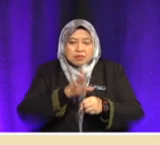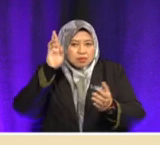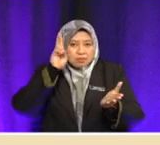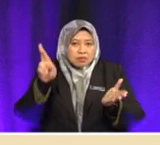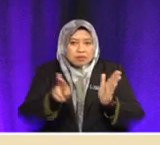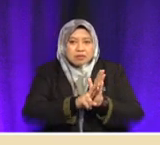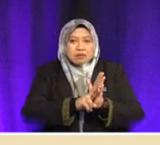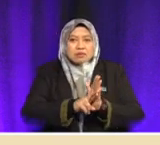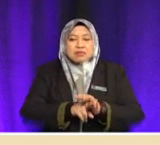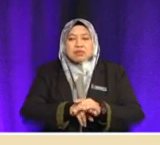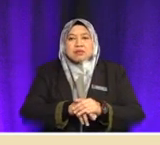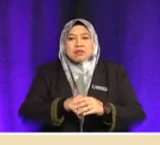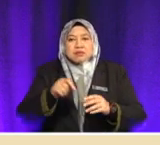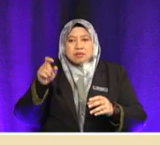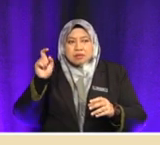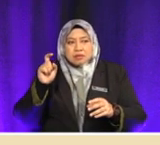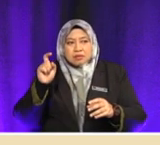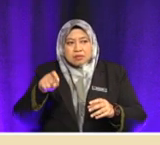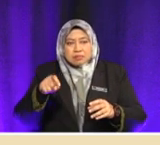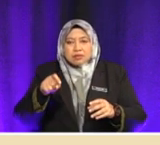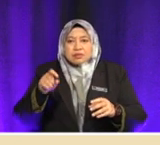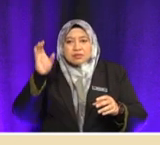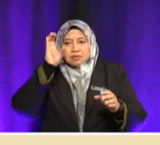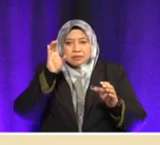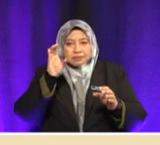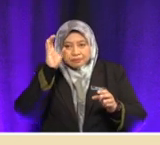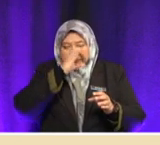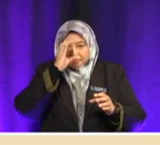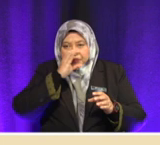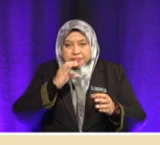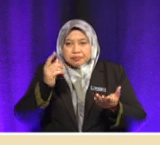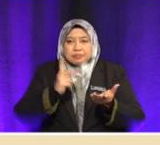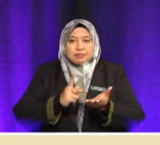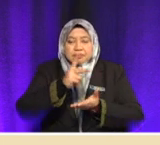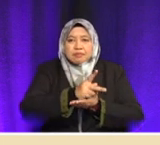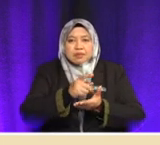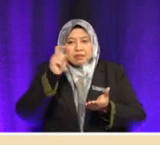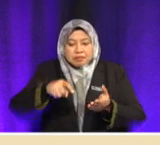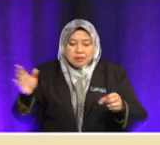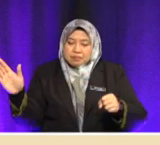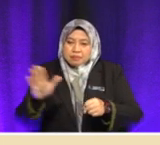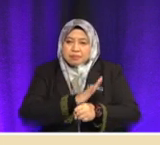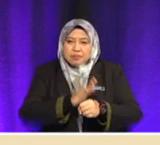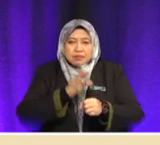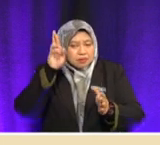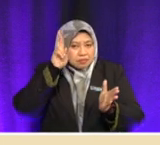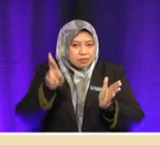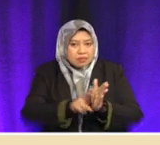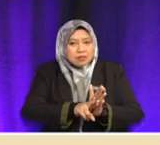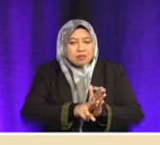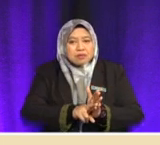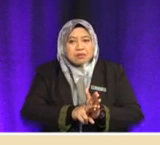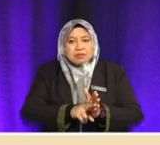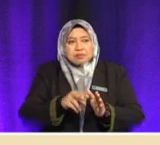adalah untuk kita tidak mencari roket untuk sampai memenuhi tersebut jadi